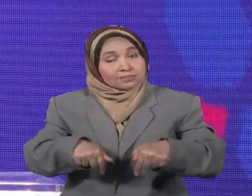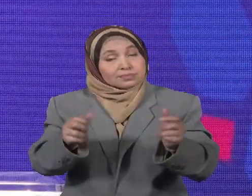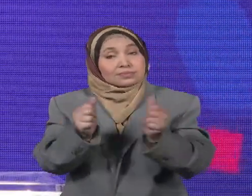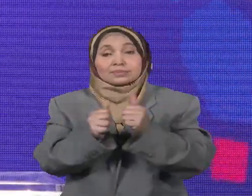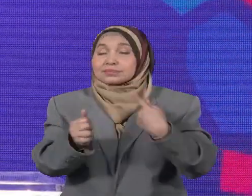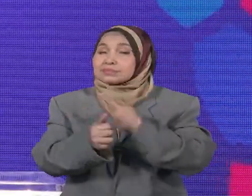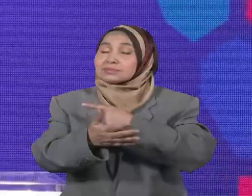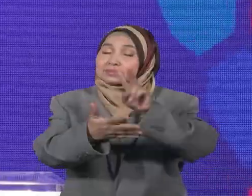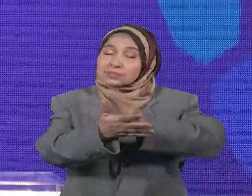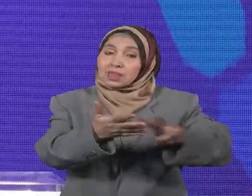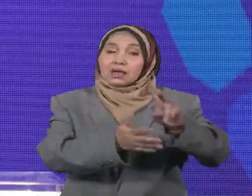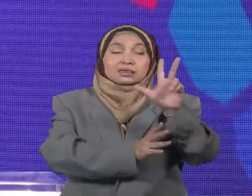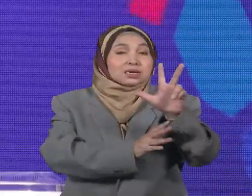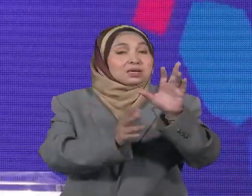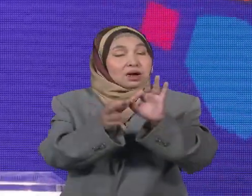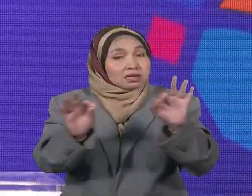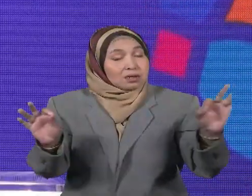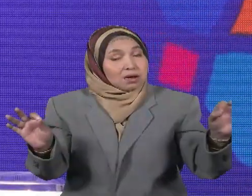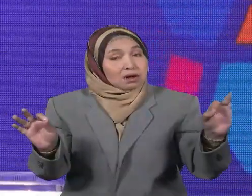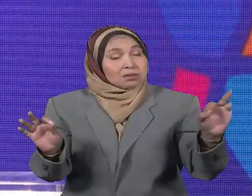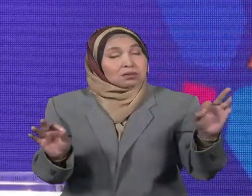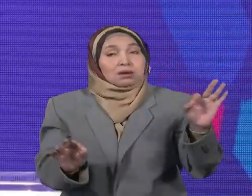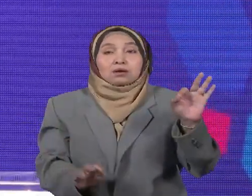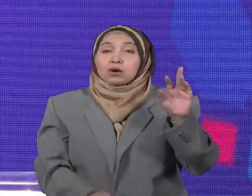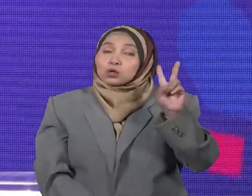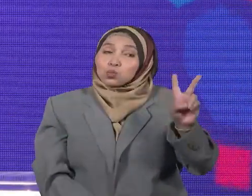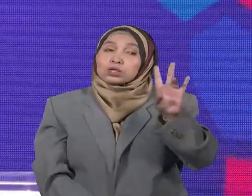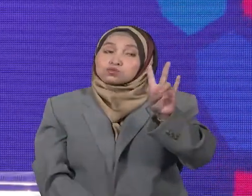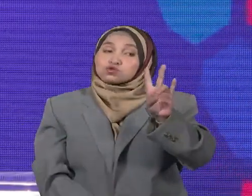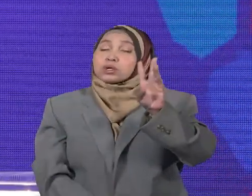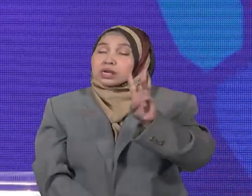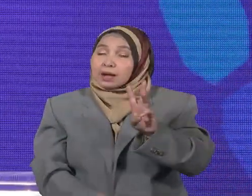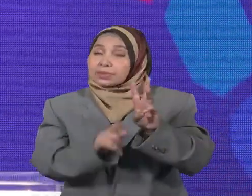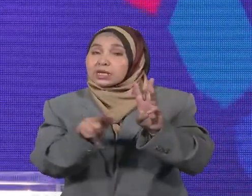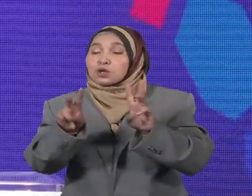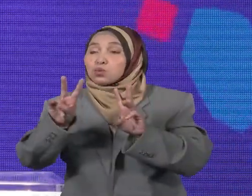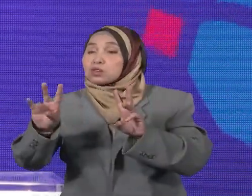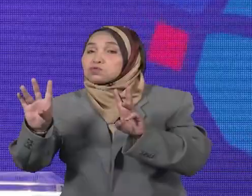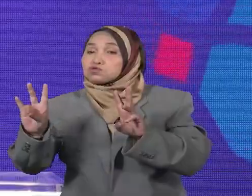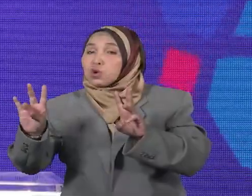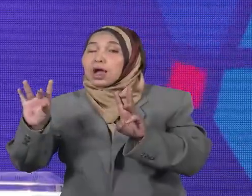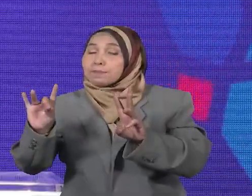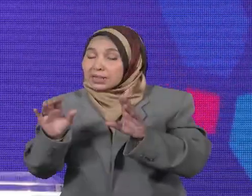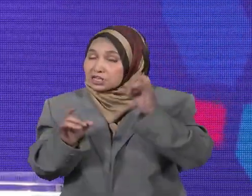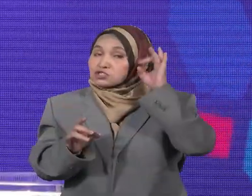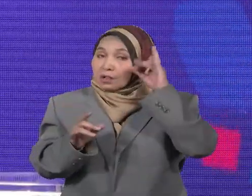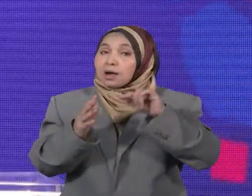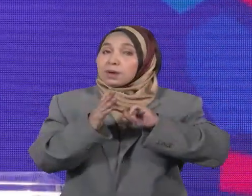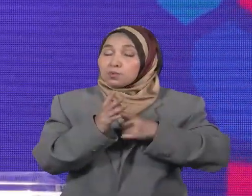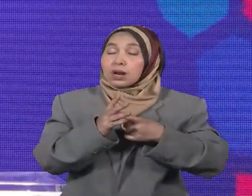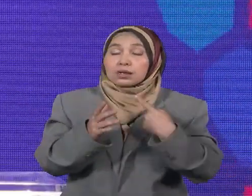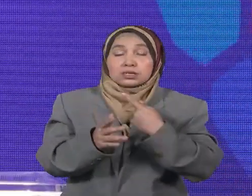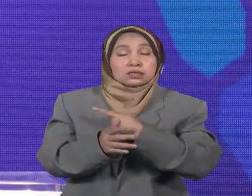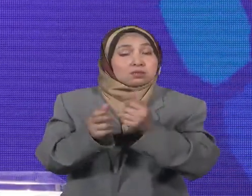kita membaca tiga ayat. Ayat 276 sehingga ayat 278 insyaAllah. Permulaan ini, mari